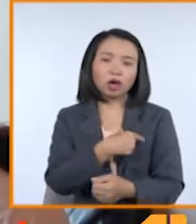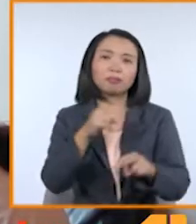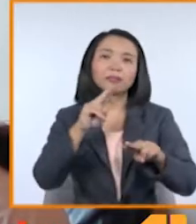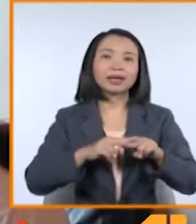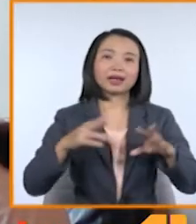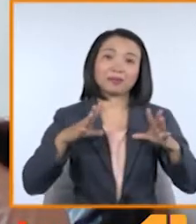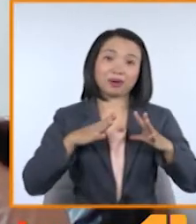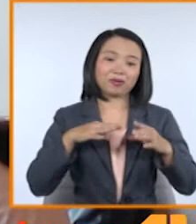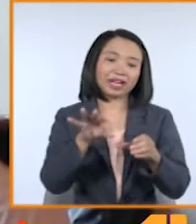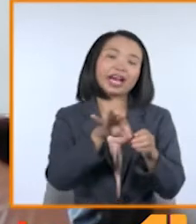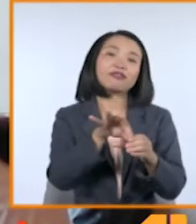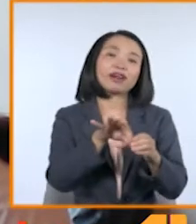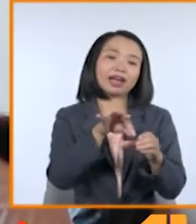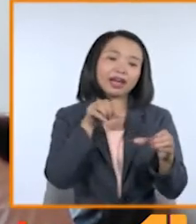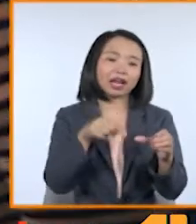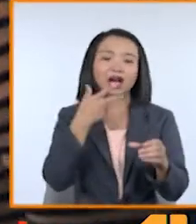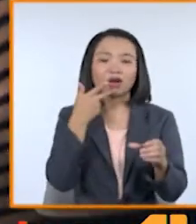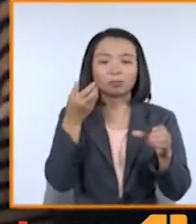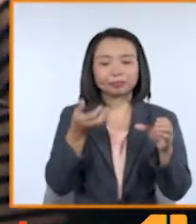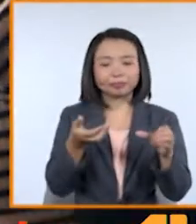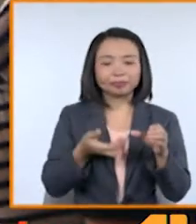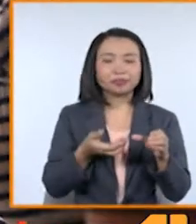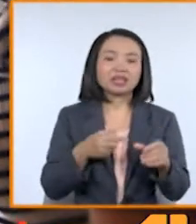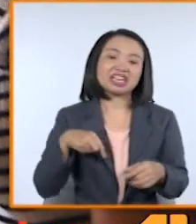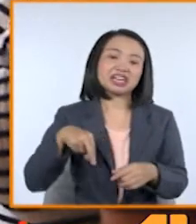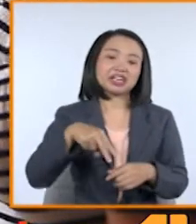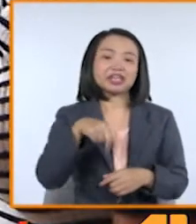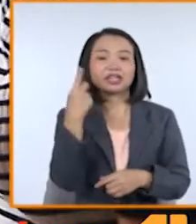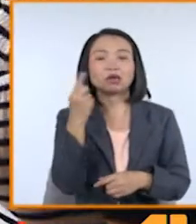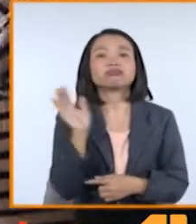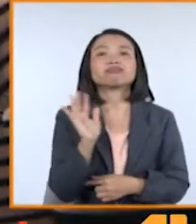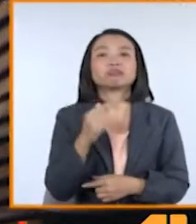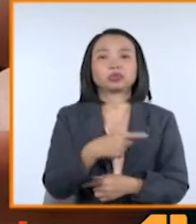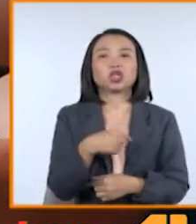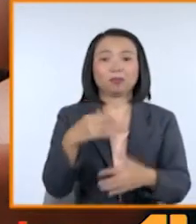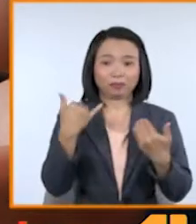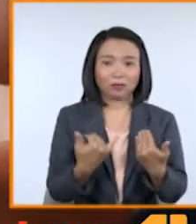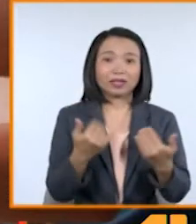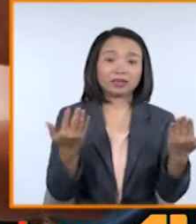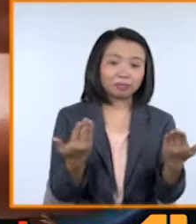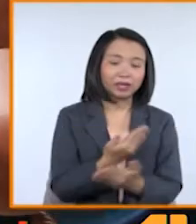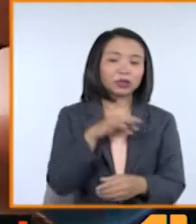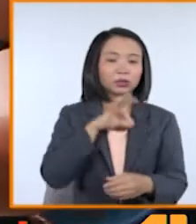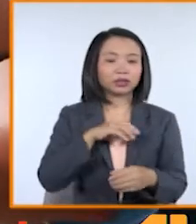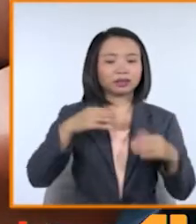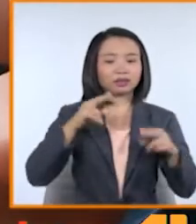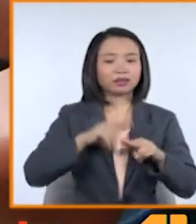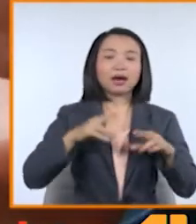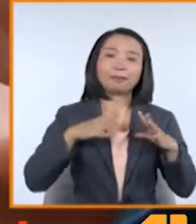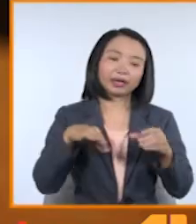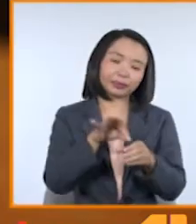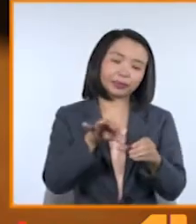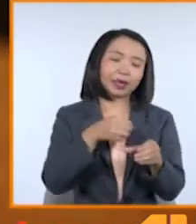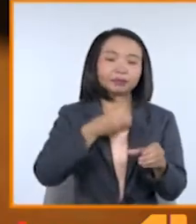ผ่อนตามร้านกาแฟหรือร้านอาหารต่างๆมากกว่าการเดินห้างสรรพสินค้าทำให้เป้าหมายในระยะ 2-3 ปีข้างหน้าของ Big